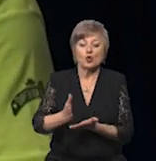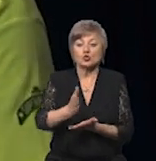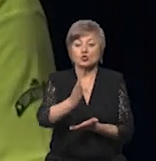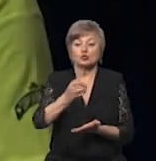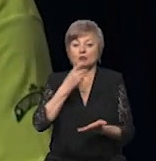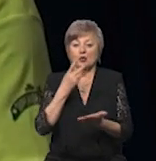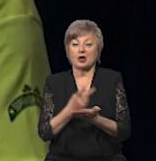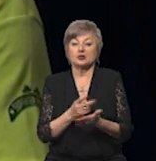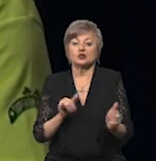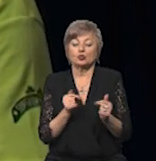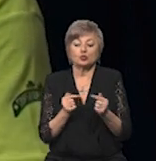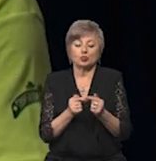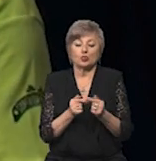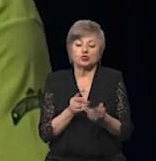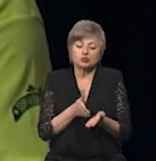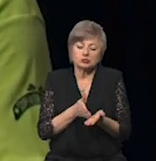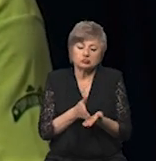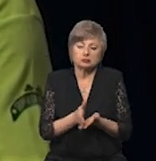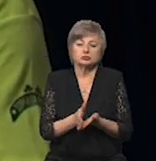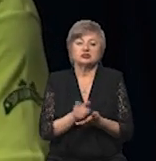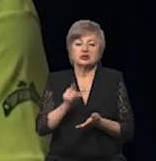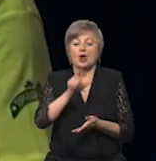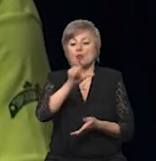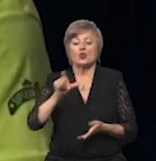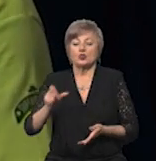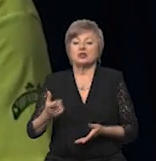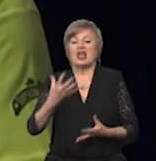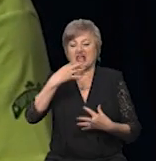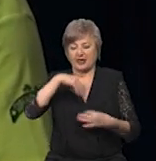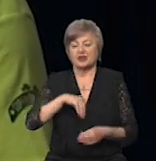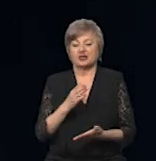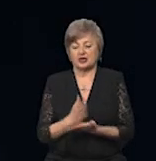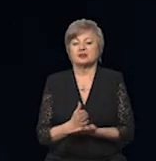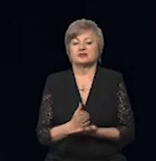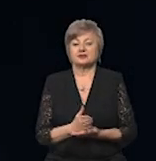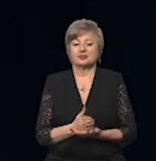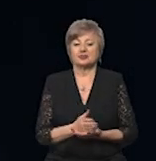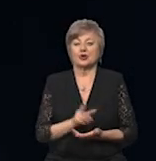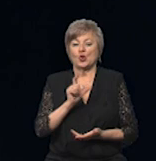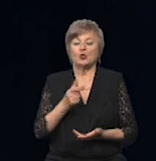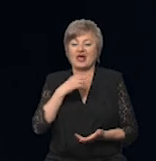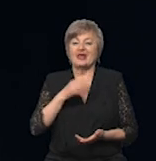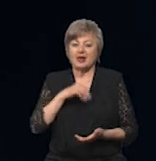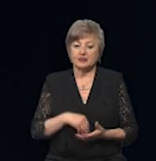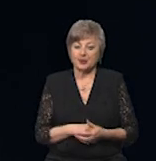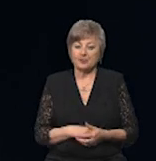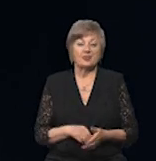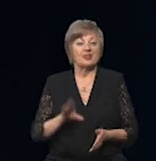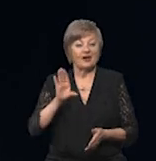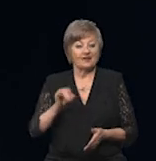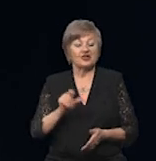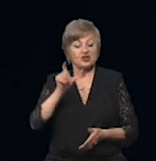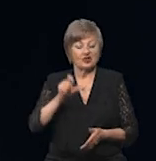нас искать. Там до сих пор едят людей, людожеры. Ну, я бачу, що ви людина, яка не